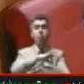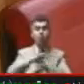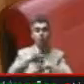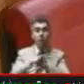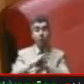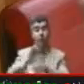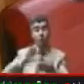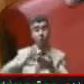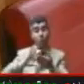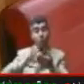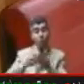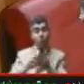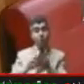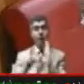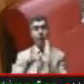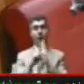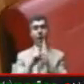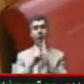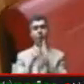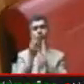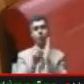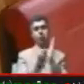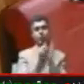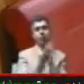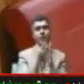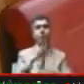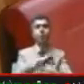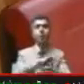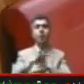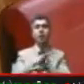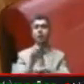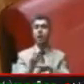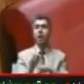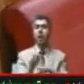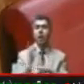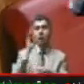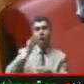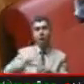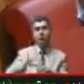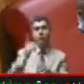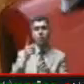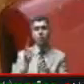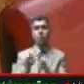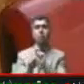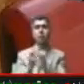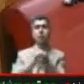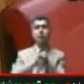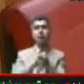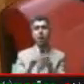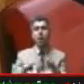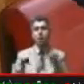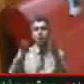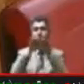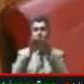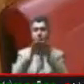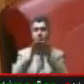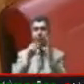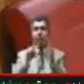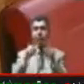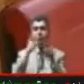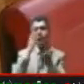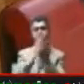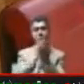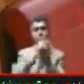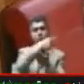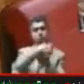يجب مراجعة النظام الأساسي للوظيفة العمومية ليتلائم مع الدستور وليضمن الحقوق